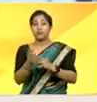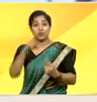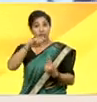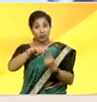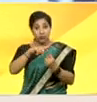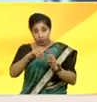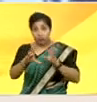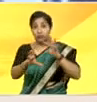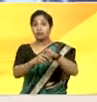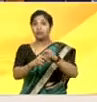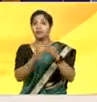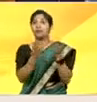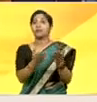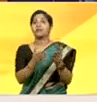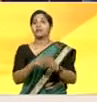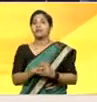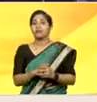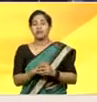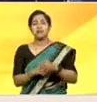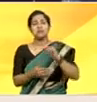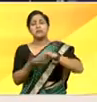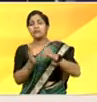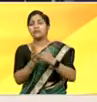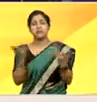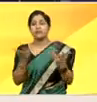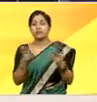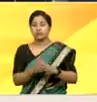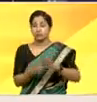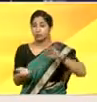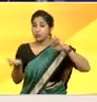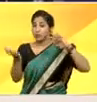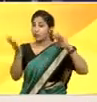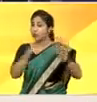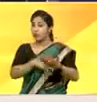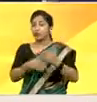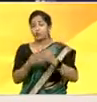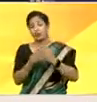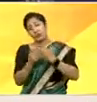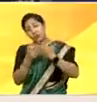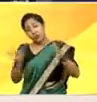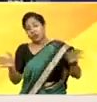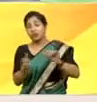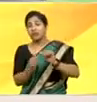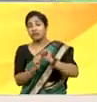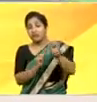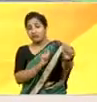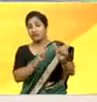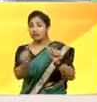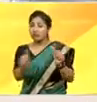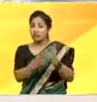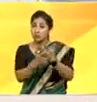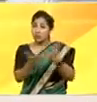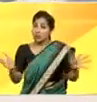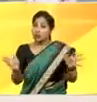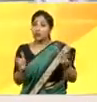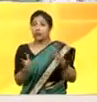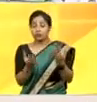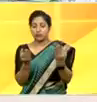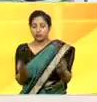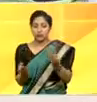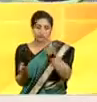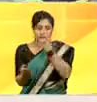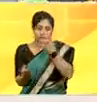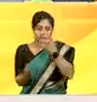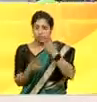भी शामिल हुए। यानी दुनिया के कोने कोने में योग करते लोगों